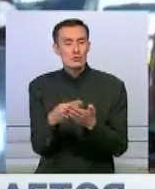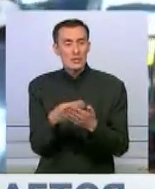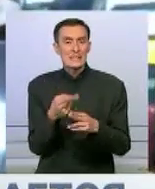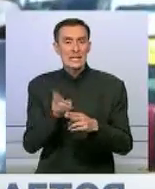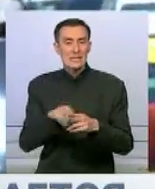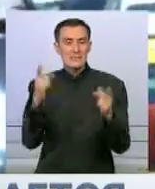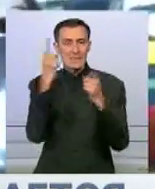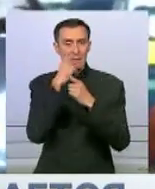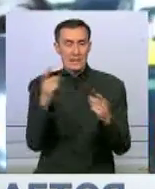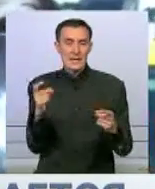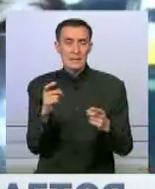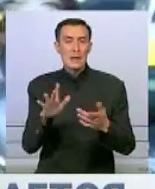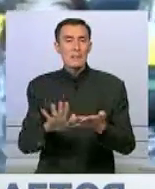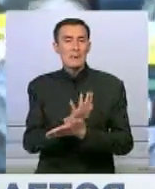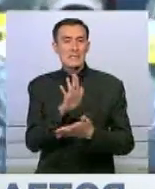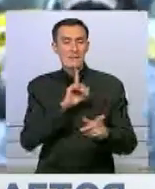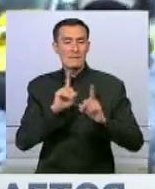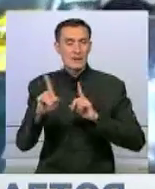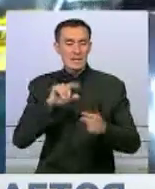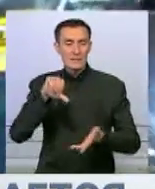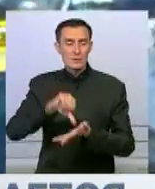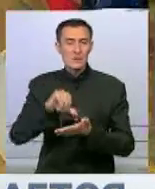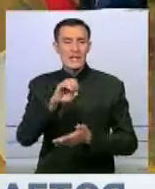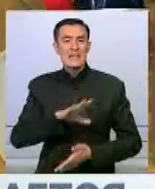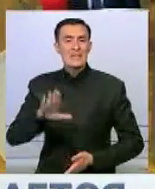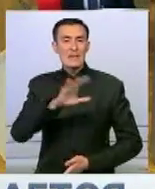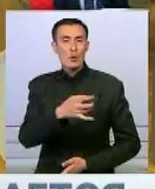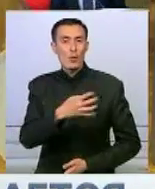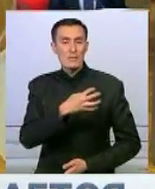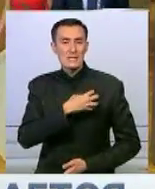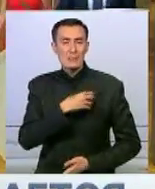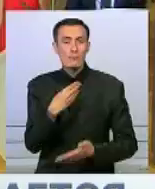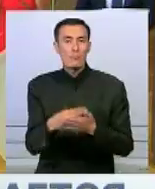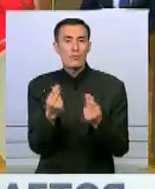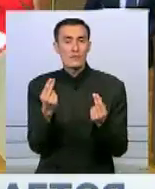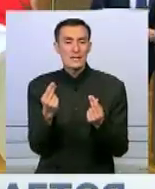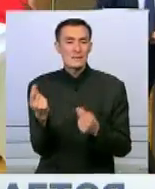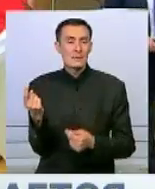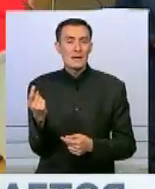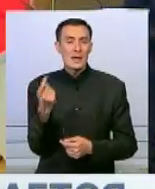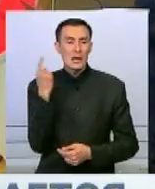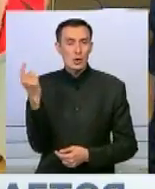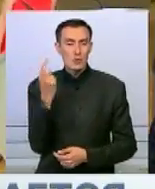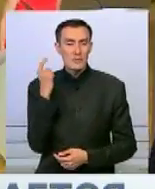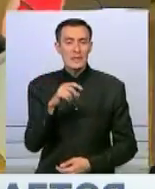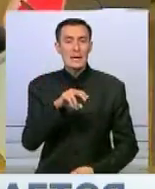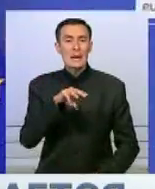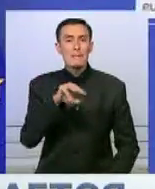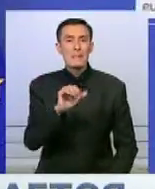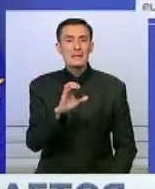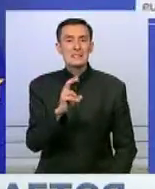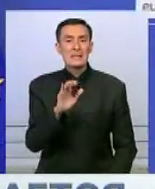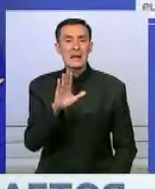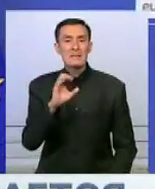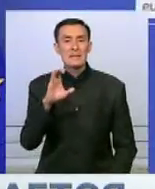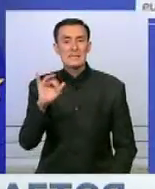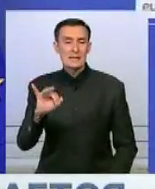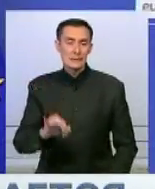таким заявлением в ходе пресс-конференции выступил еврокомиссар по экономике и финансовым делам Пьер Московисси.